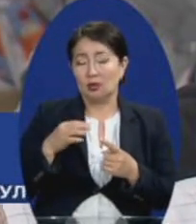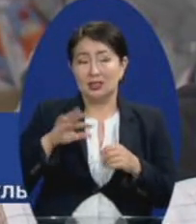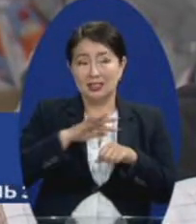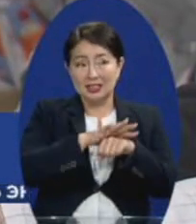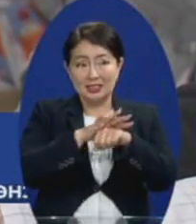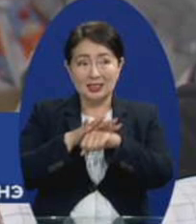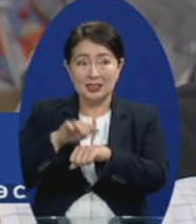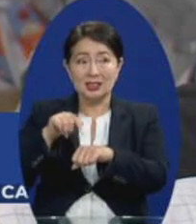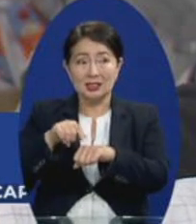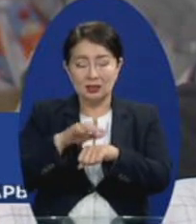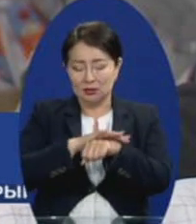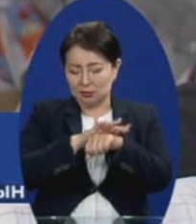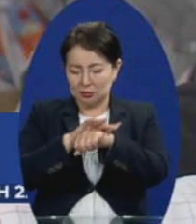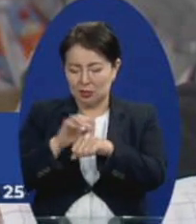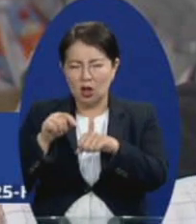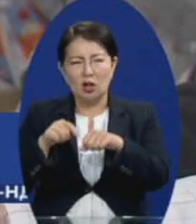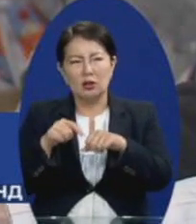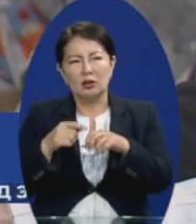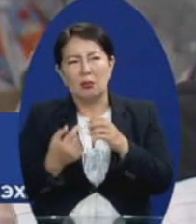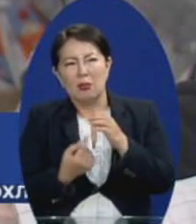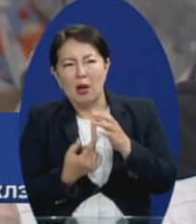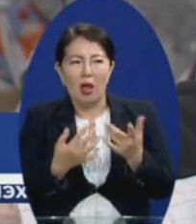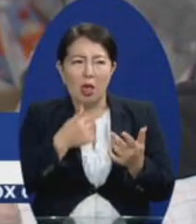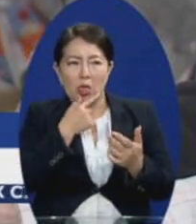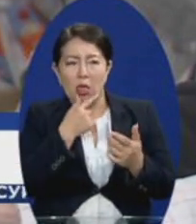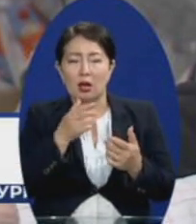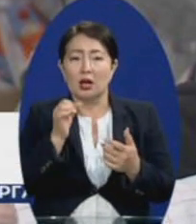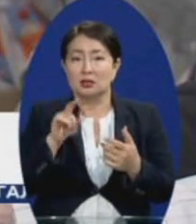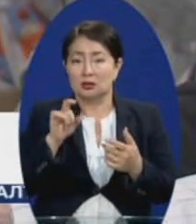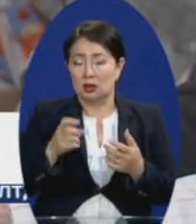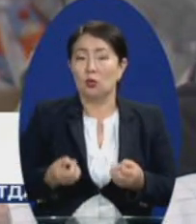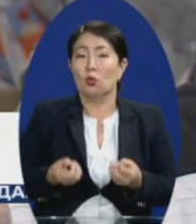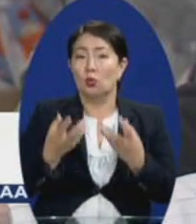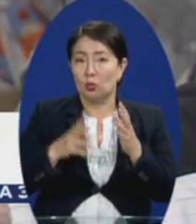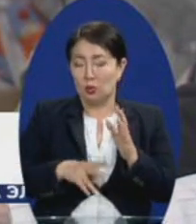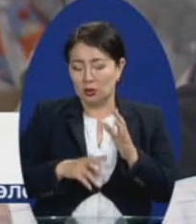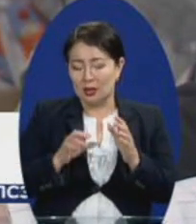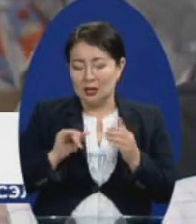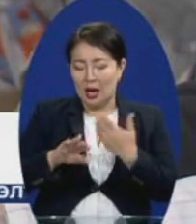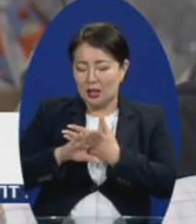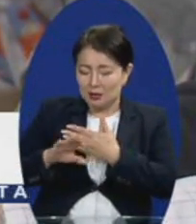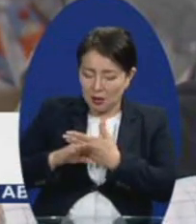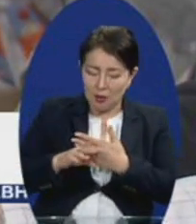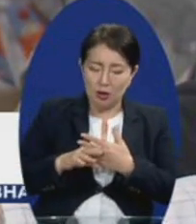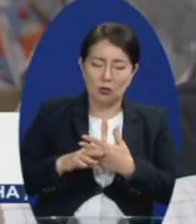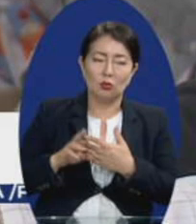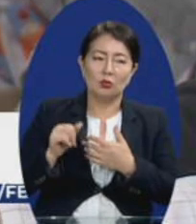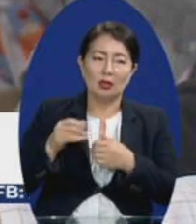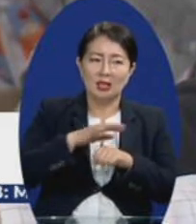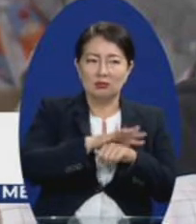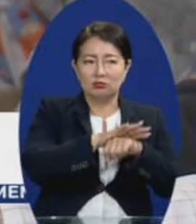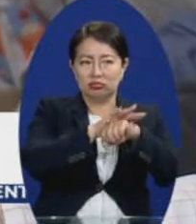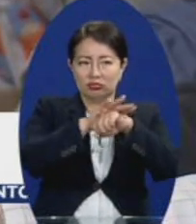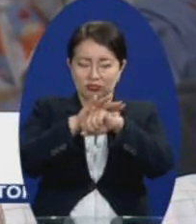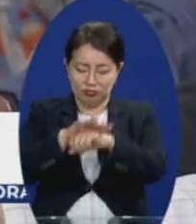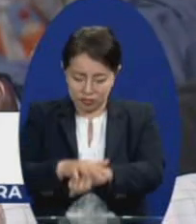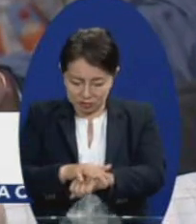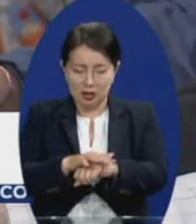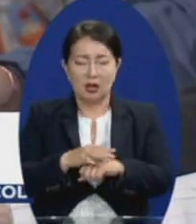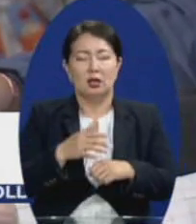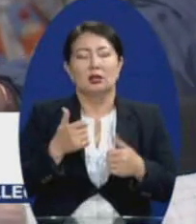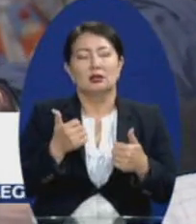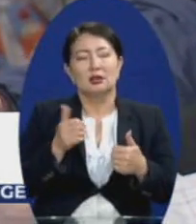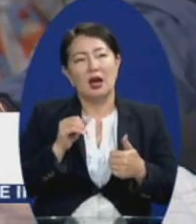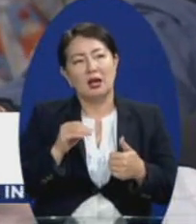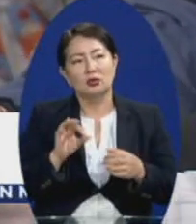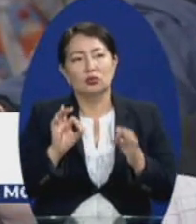явж хахад янз бүрийн алдаа дутагдал ч юм уу эрсдэл үүсгэд ямар хуу арга хэмжээ авах уу, яаж нисдэг цэргийг аюулгүй газарт болох